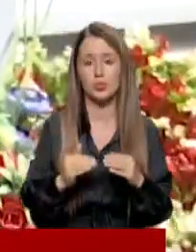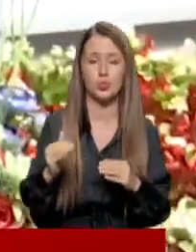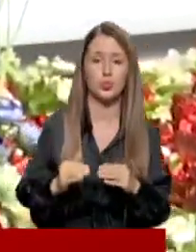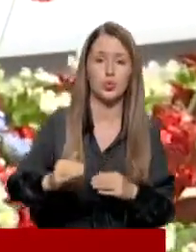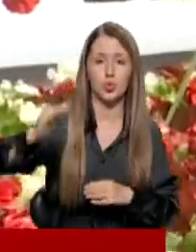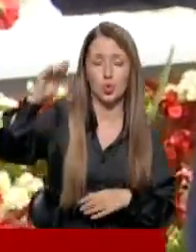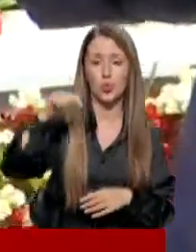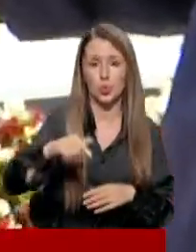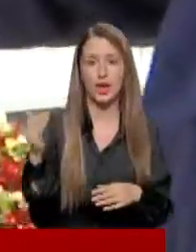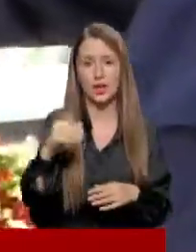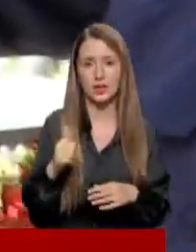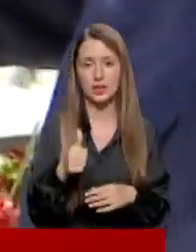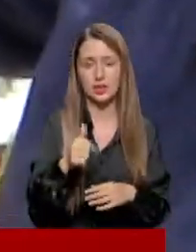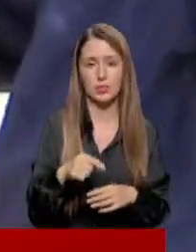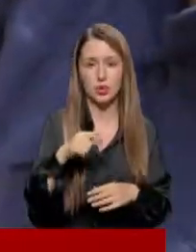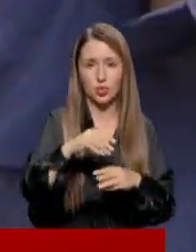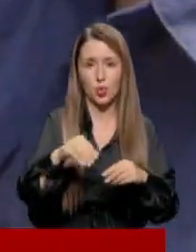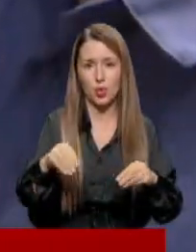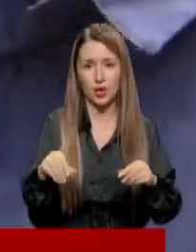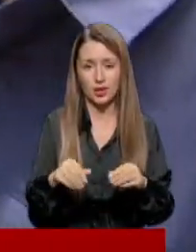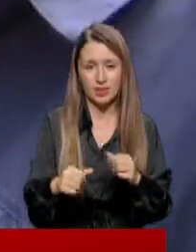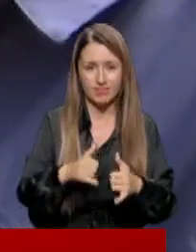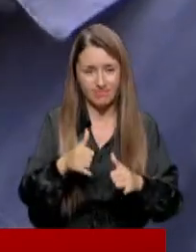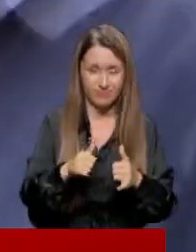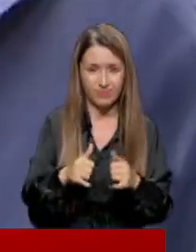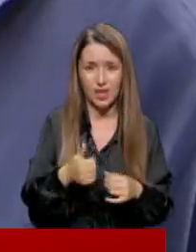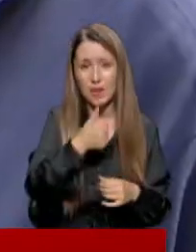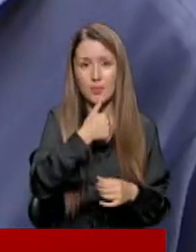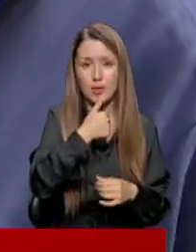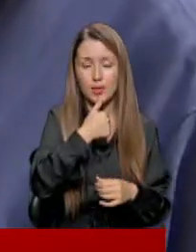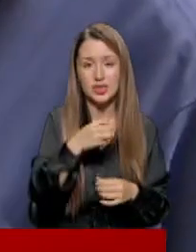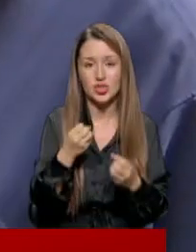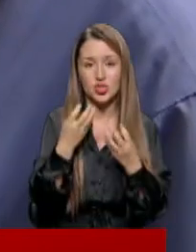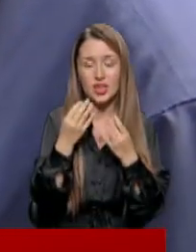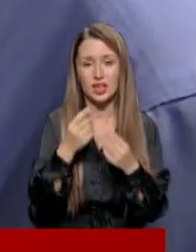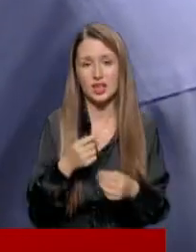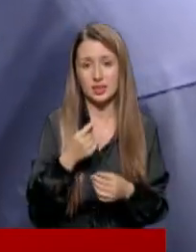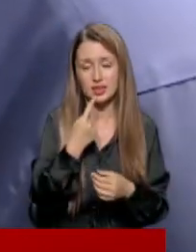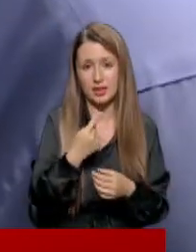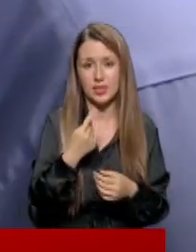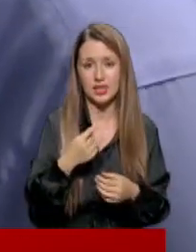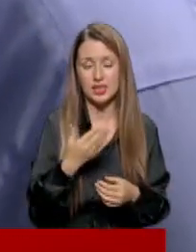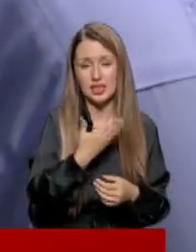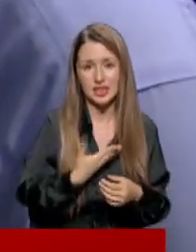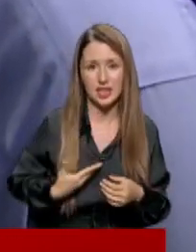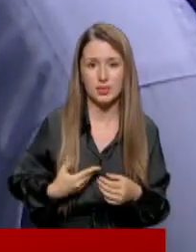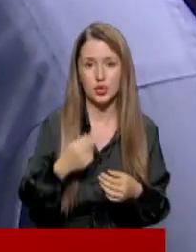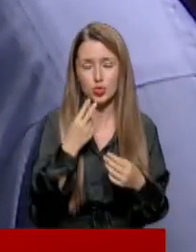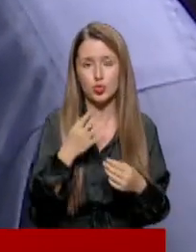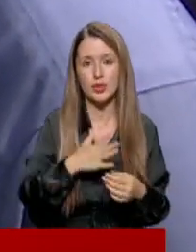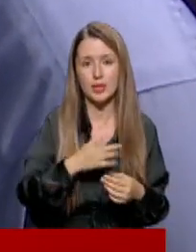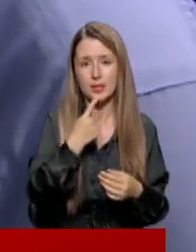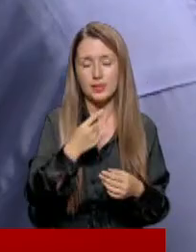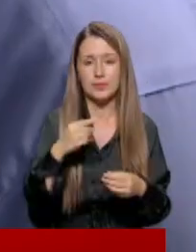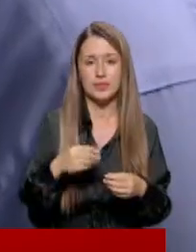Ama buraya geldiği zaman şu toprakla oynayıp da babamın çiçekleri deyip de sevmesi, kendince konuşabilmesi bile bizim